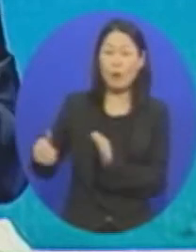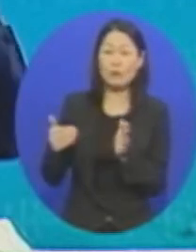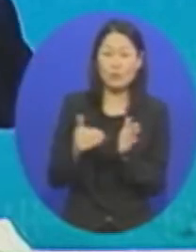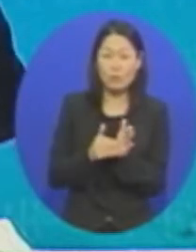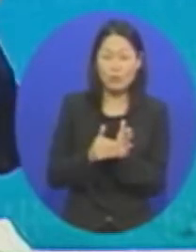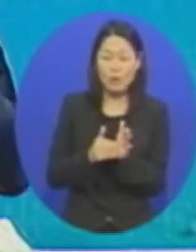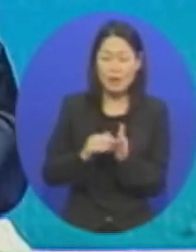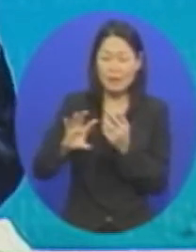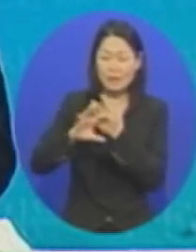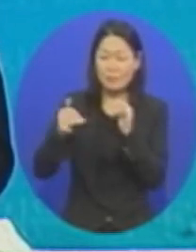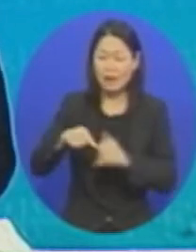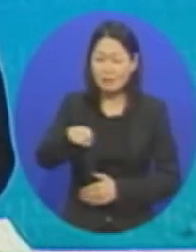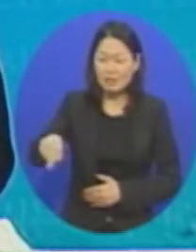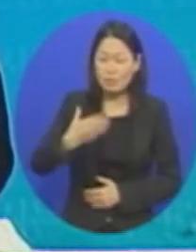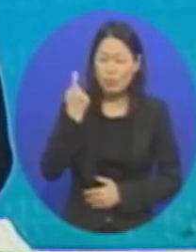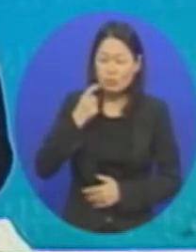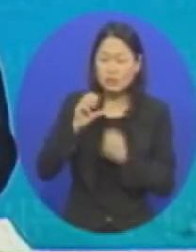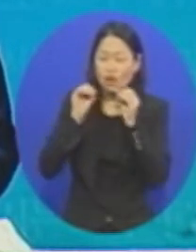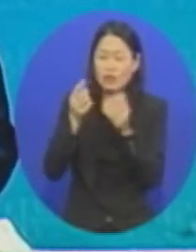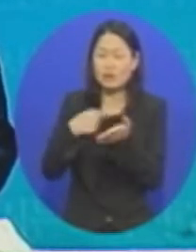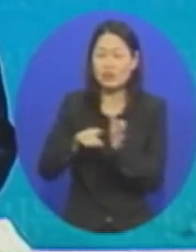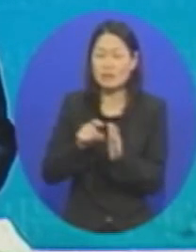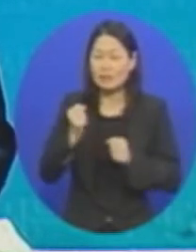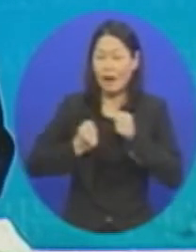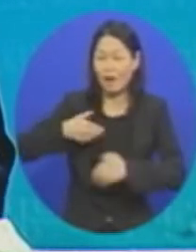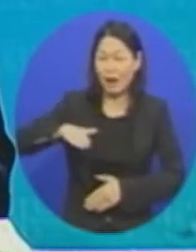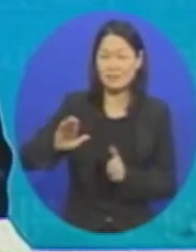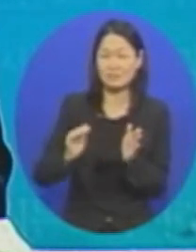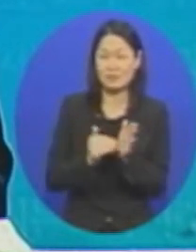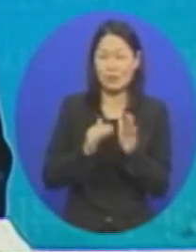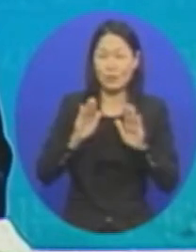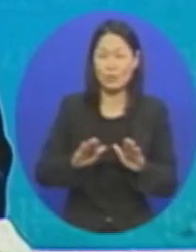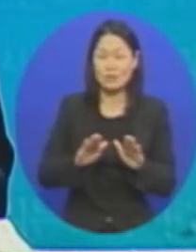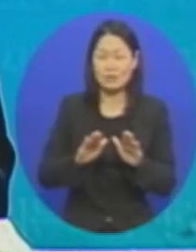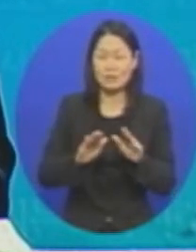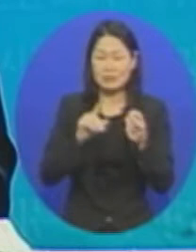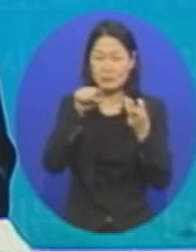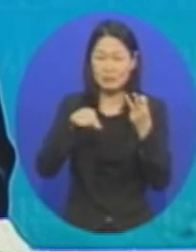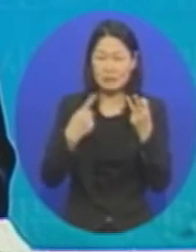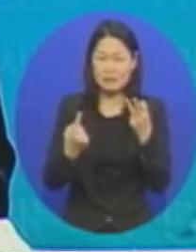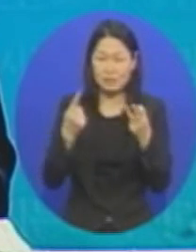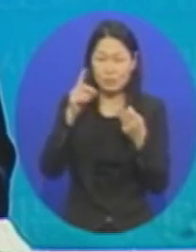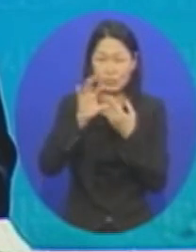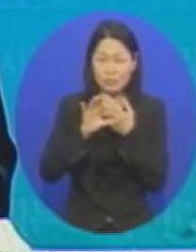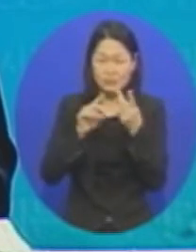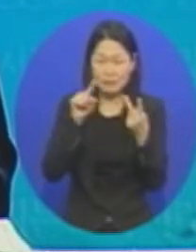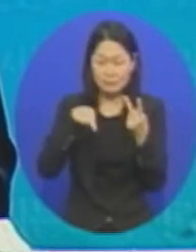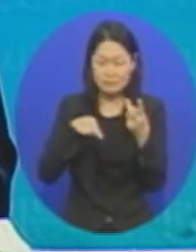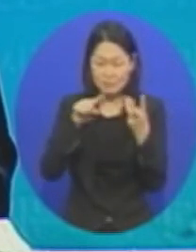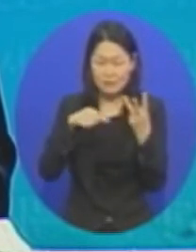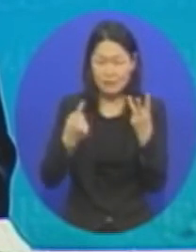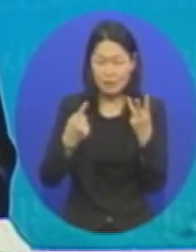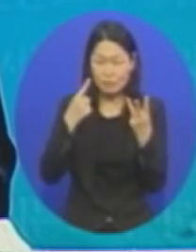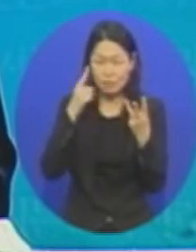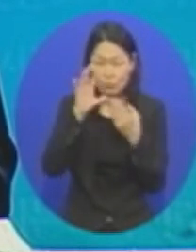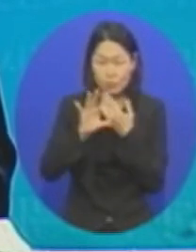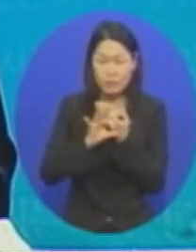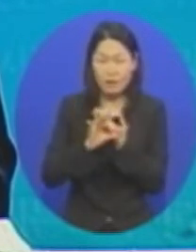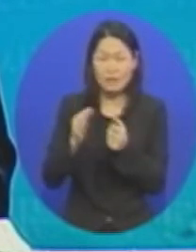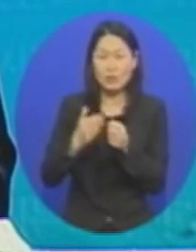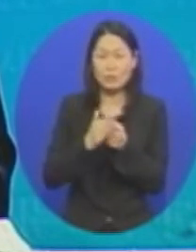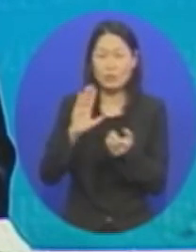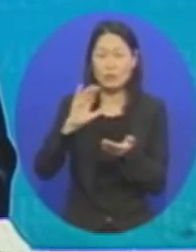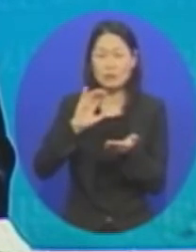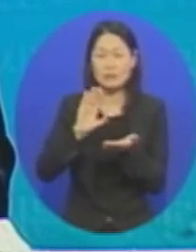보험 잔 하라고 달려 나갔어요 오늘 1절 말씀에 이름으로 그리스도 예수의 일로 너희 방 이를